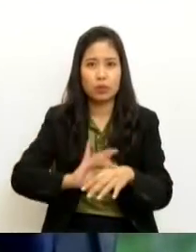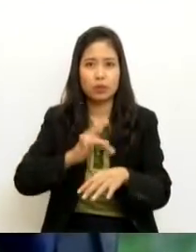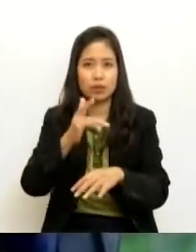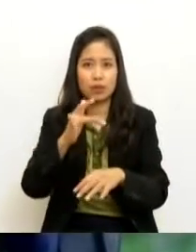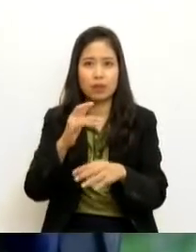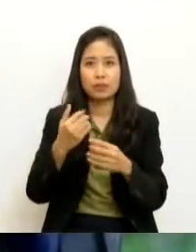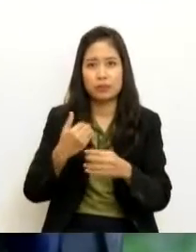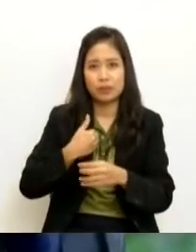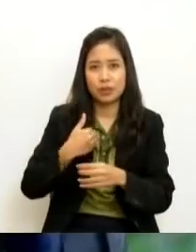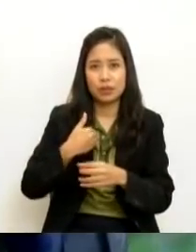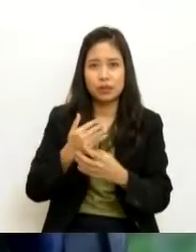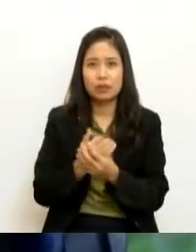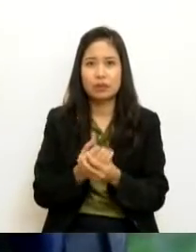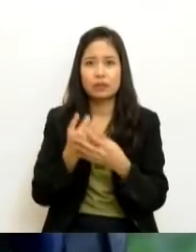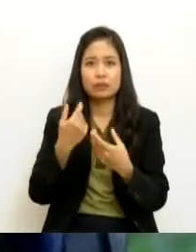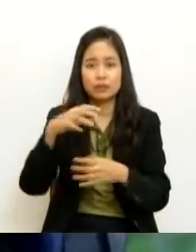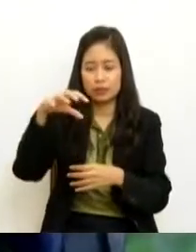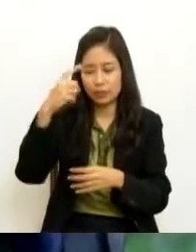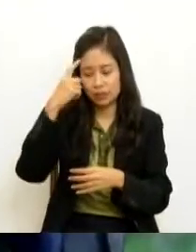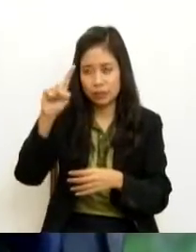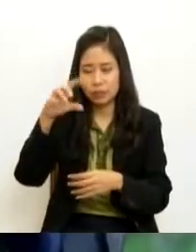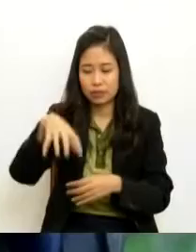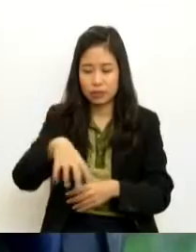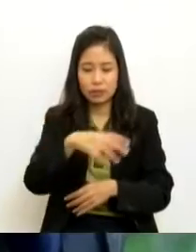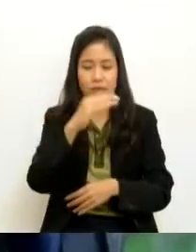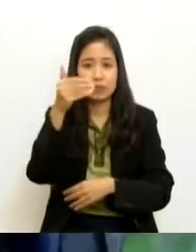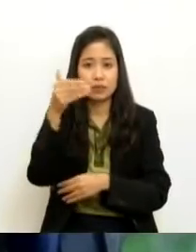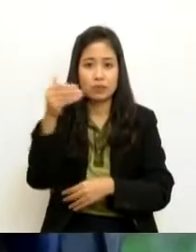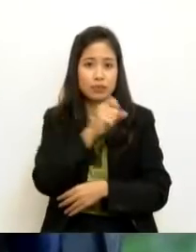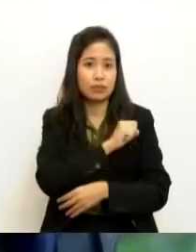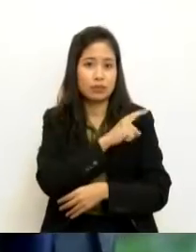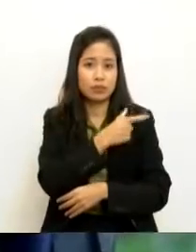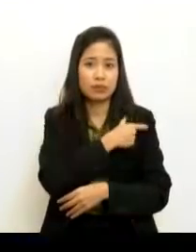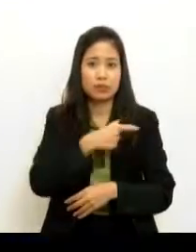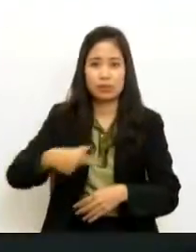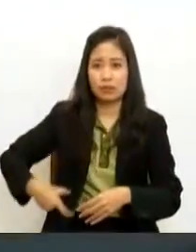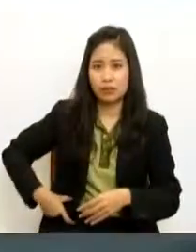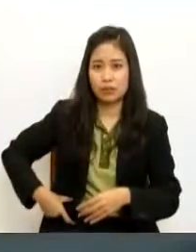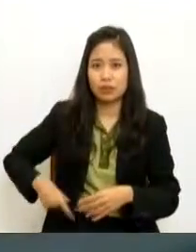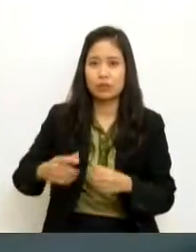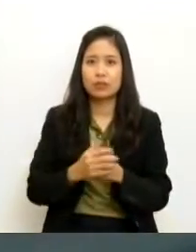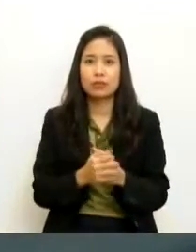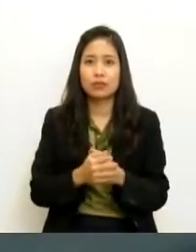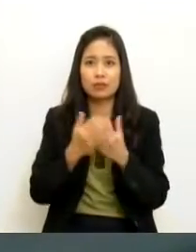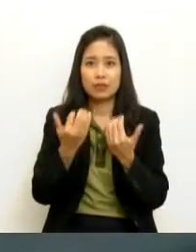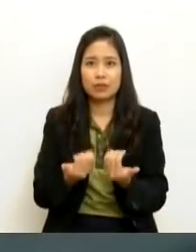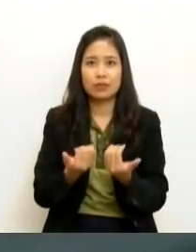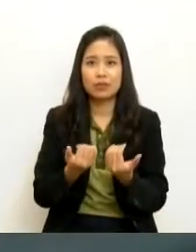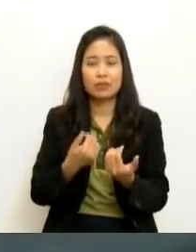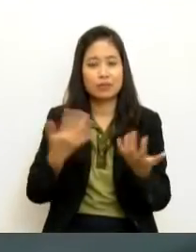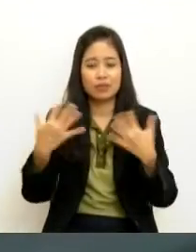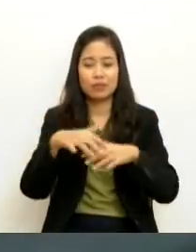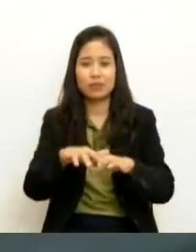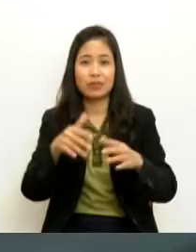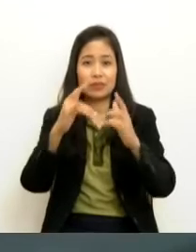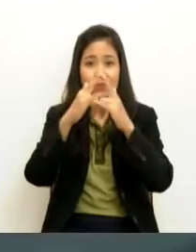ความรู้สึกที่ดีต่อสถาบันชาติศาสนาและพระมหากษัตริย ์วันนี้นะคะได้พานักเรียนมาร่วมกิจกรรมค่ายเยาวช